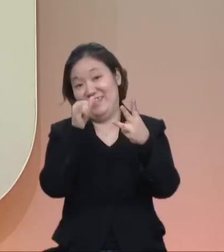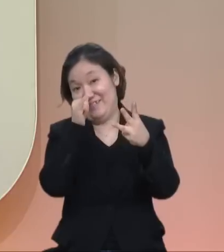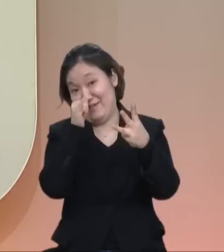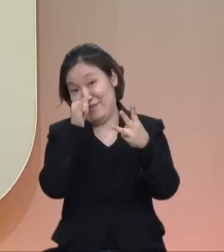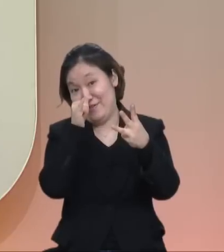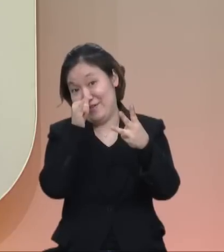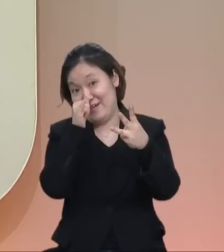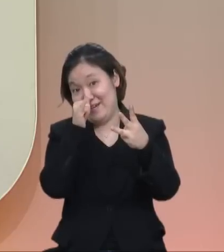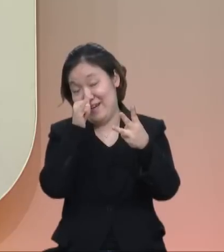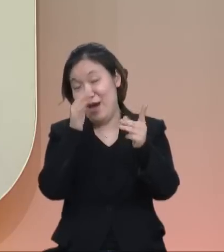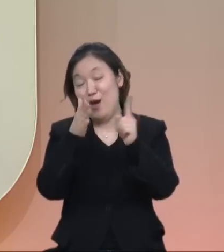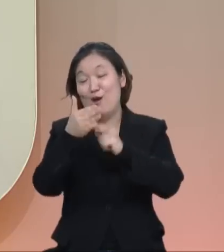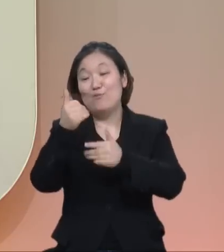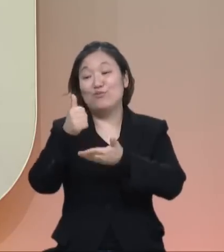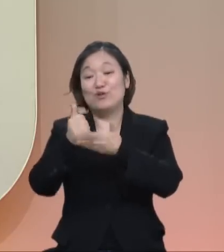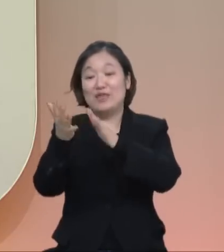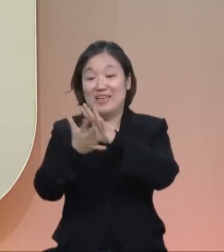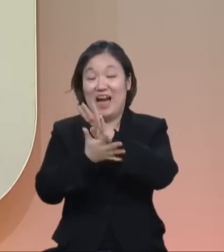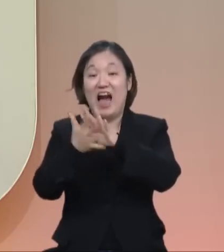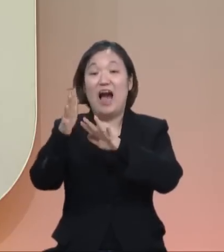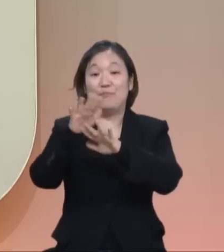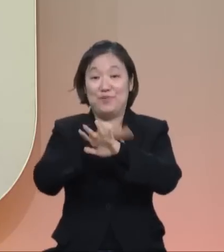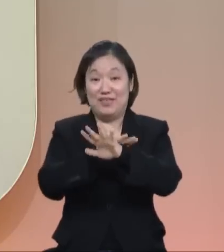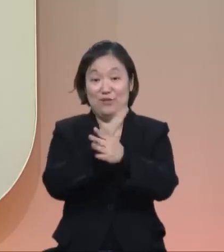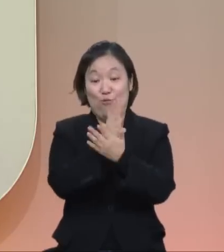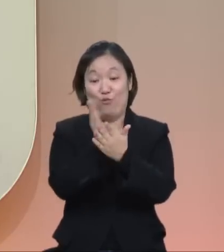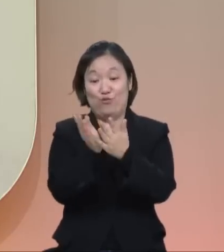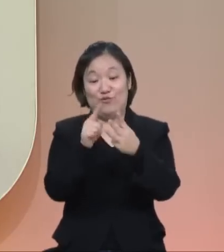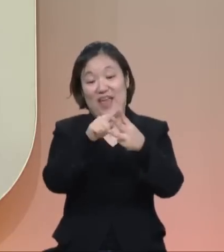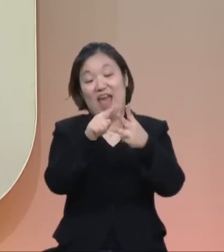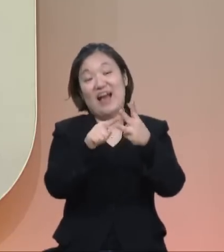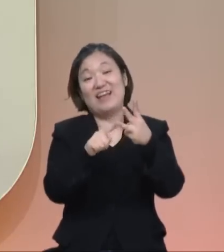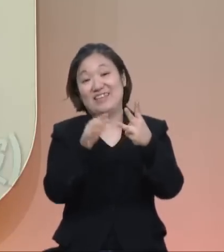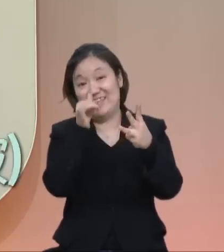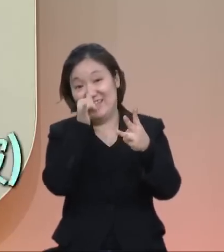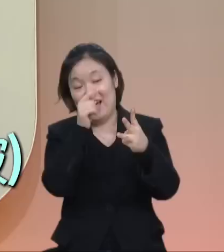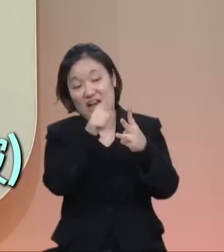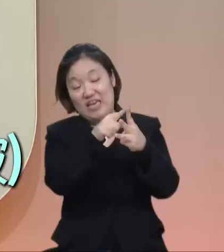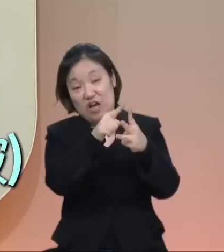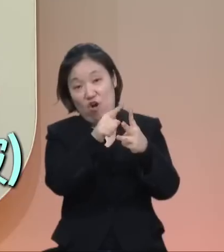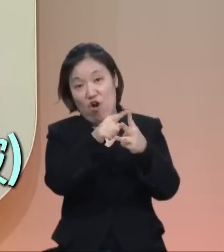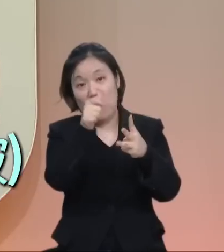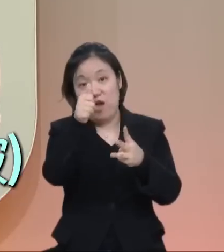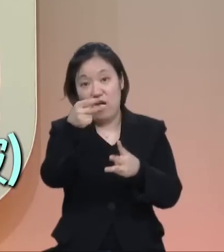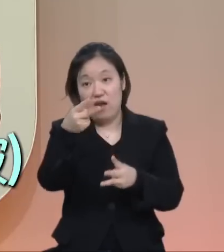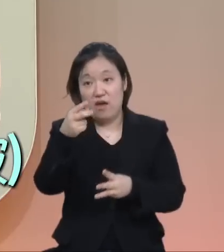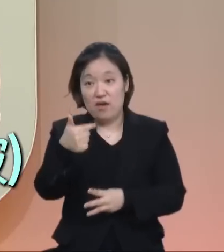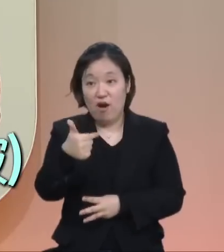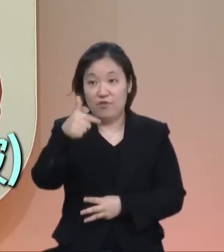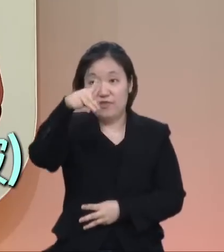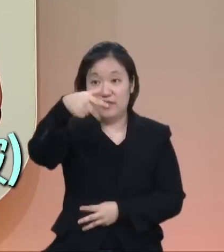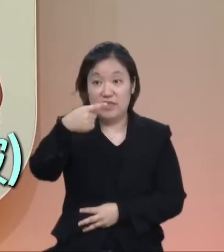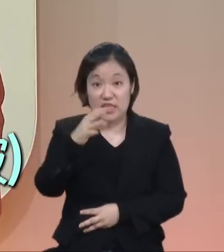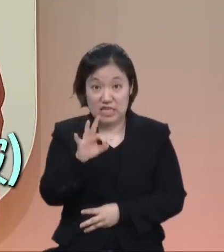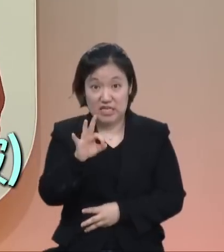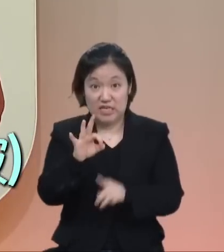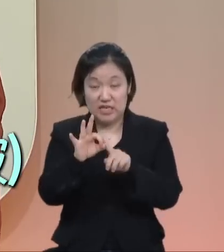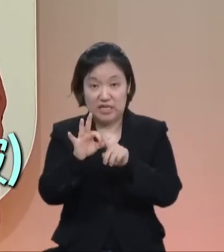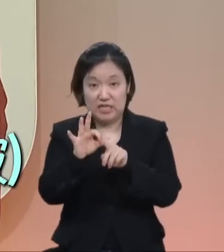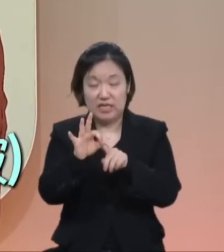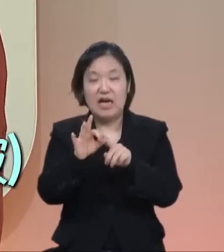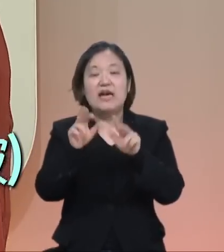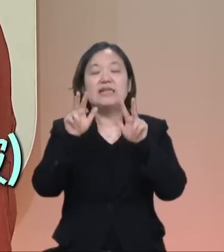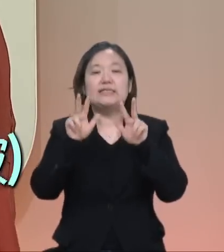3종 세트 같은 3종 가피가 있습니다 첫째 현증가피 현증